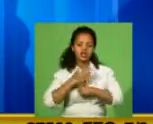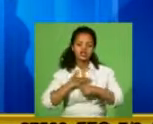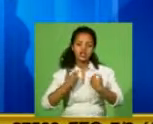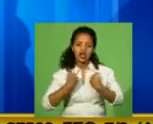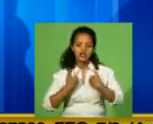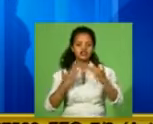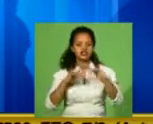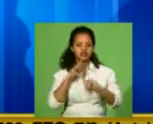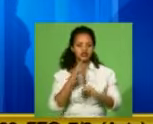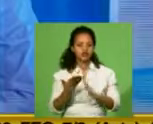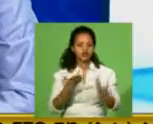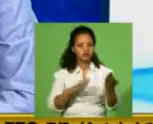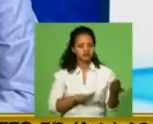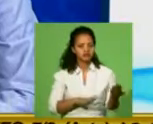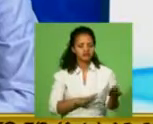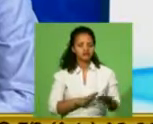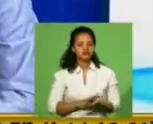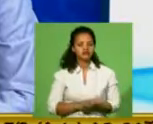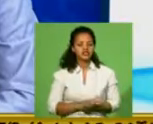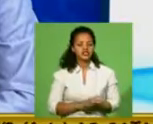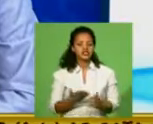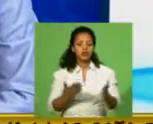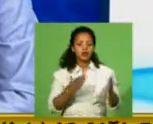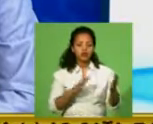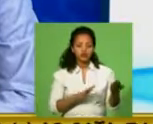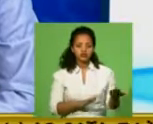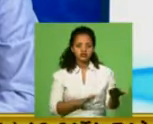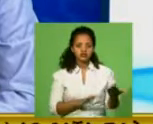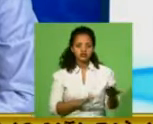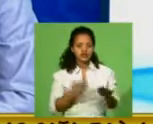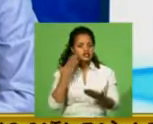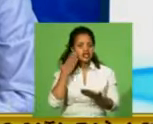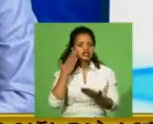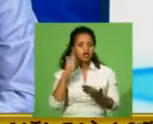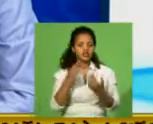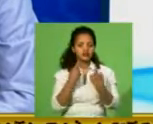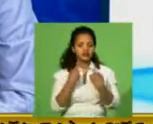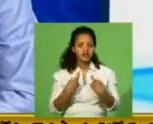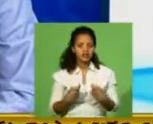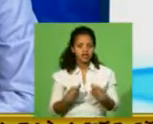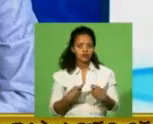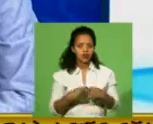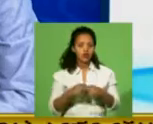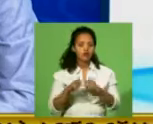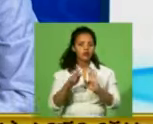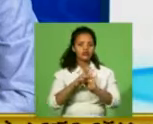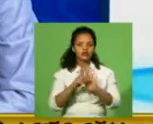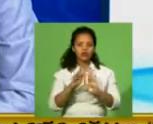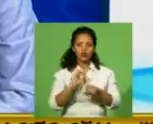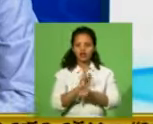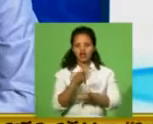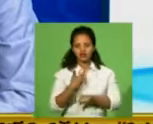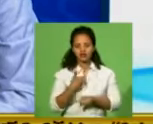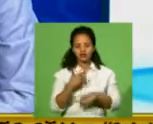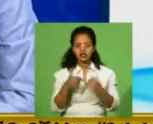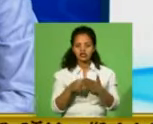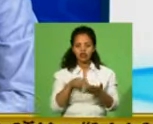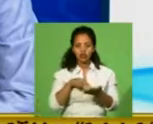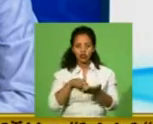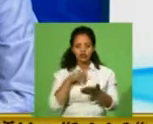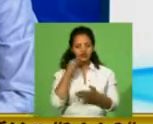ነው። ሞትም ኢብን የሞቱት ሳይታወቅ ሲመረመር ፖዘቲቭ እየሆነ ነው። ስለዚህ ቆም ብለን